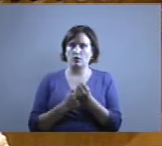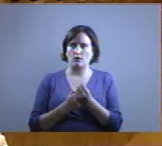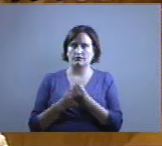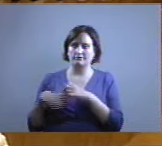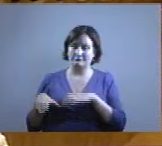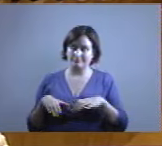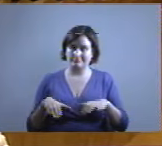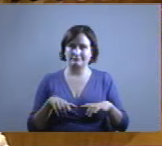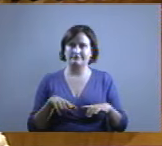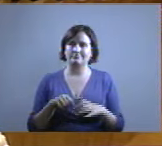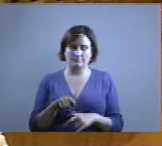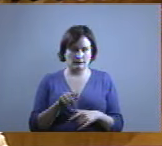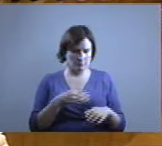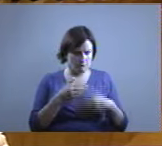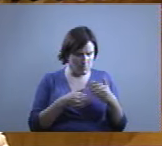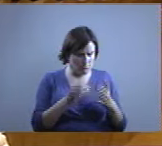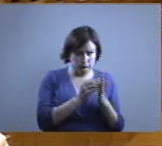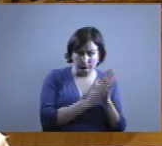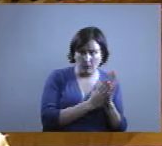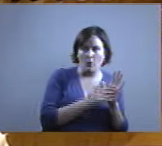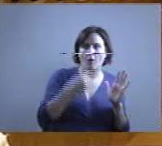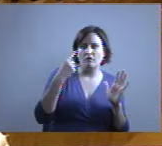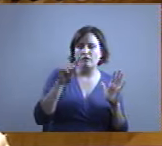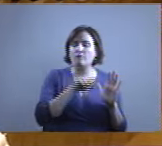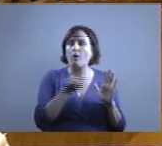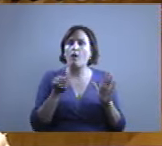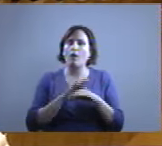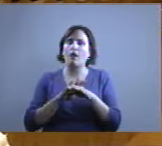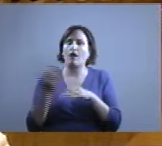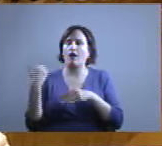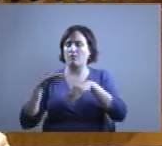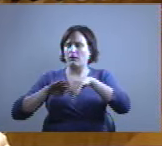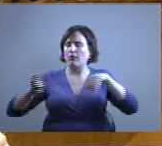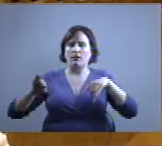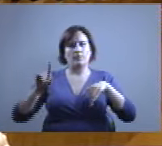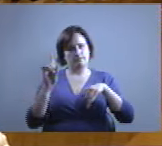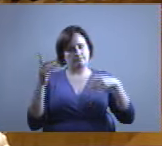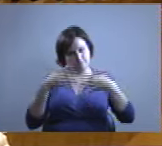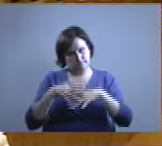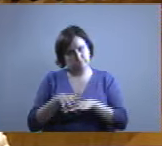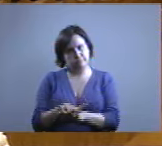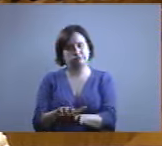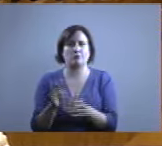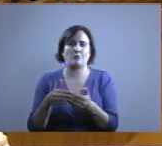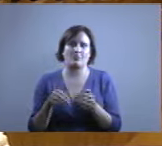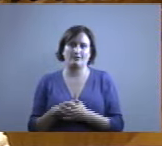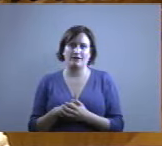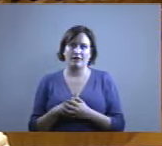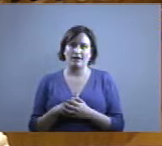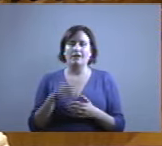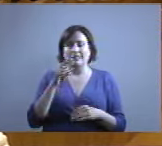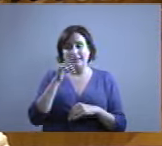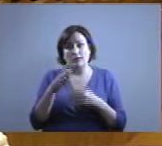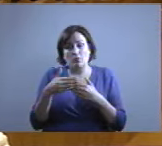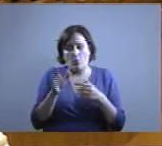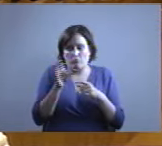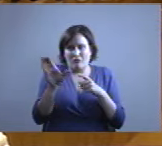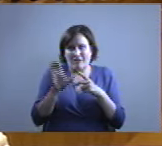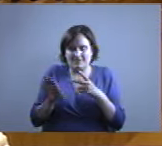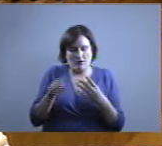wou sien dat daar meer gesofistikeerde kriteria as ras moet wees om te bepaal wie hulp benodig om die onregte